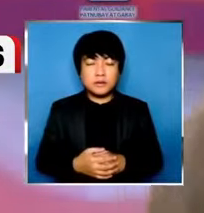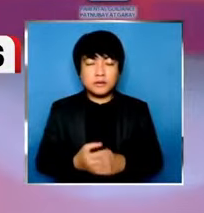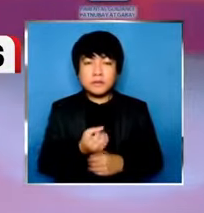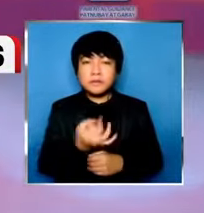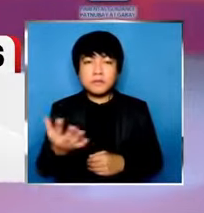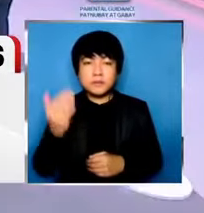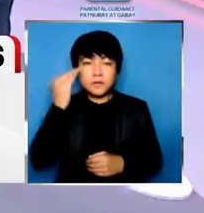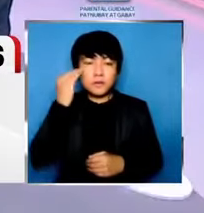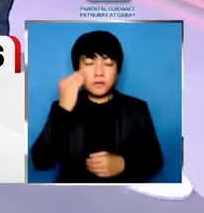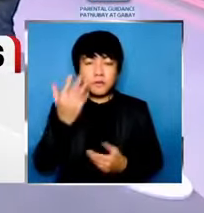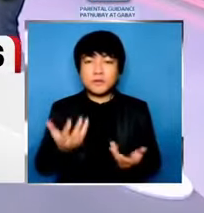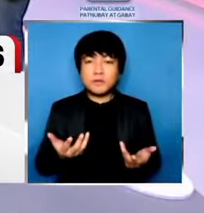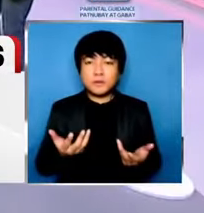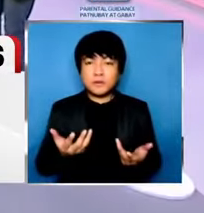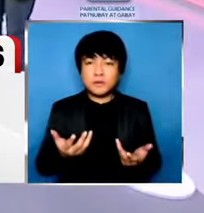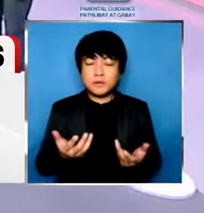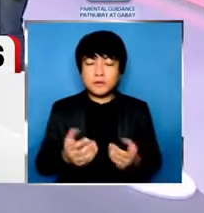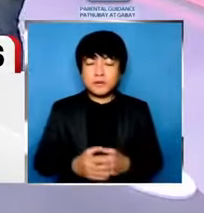May alam kang dalawa?